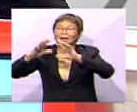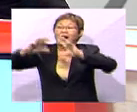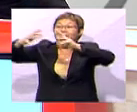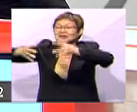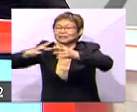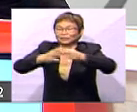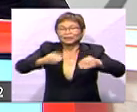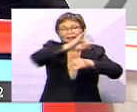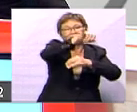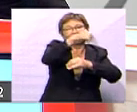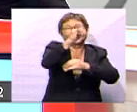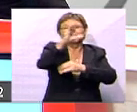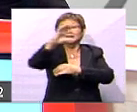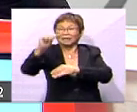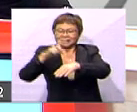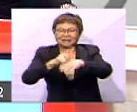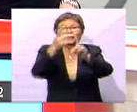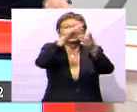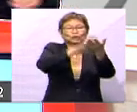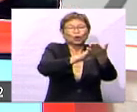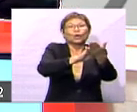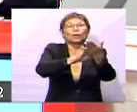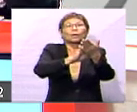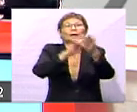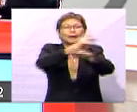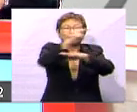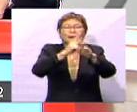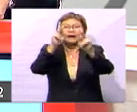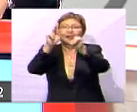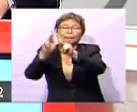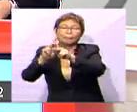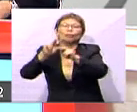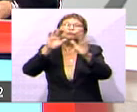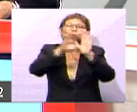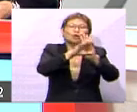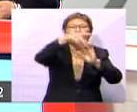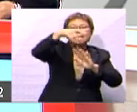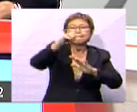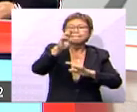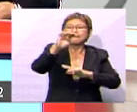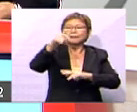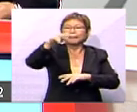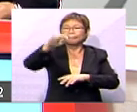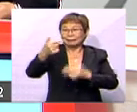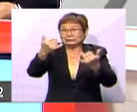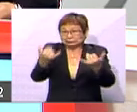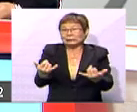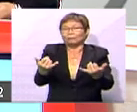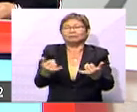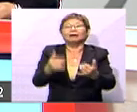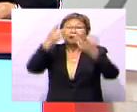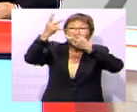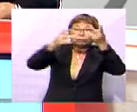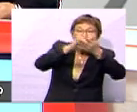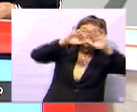Jepun, GICA, ke Sekolah Kebangsaan Kampung Contoh Penampang hari ini. Dalam lawatan tersebut, mereka